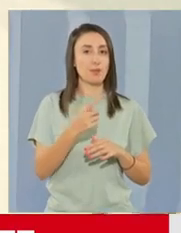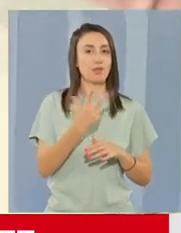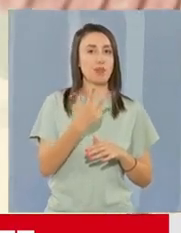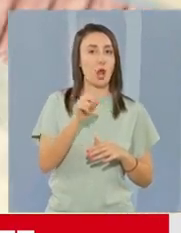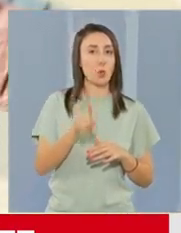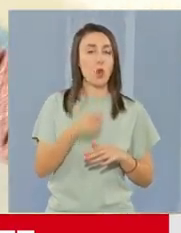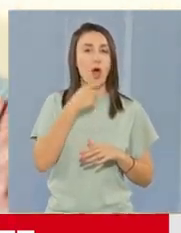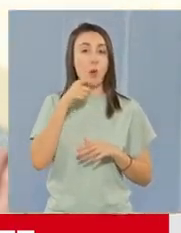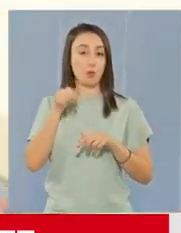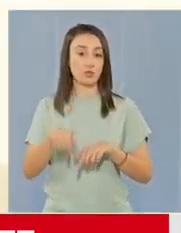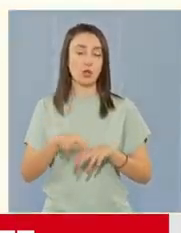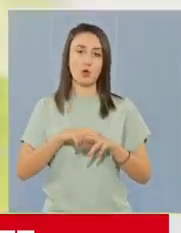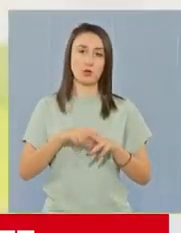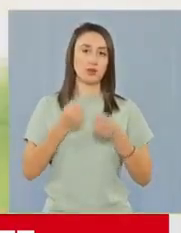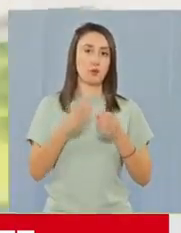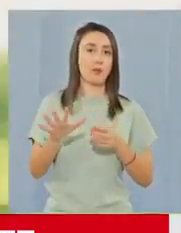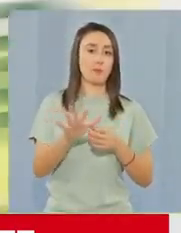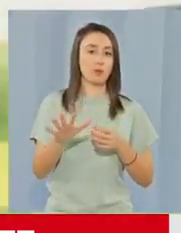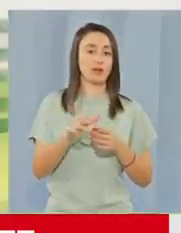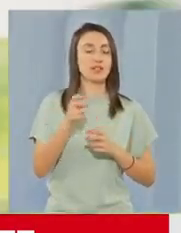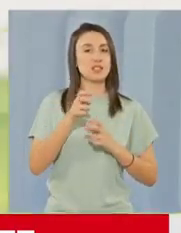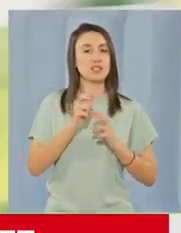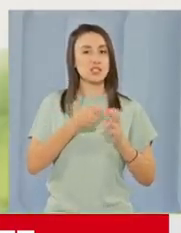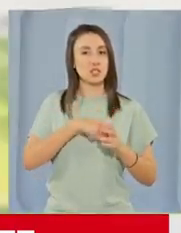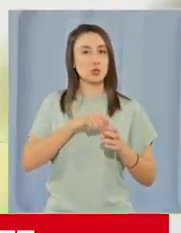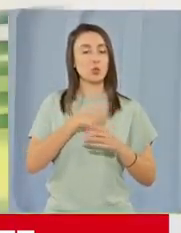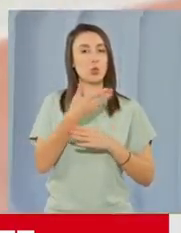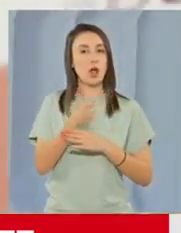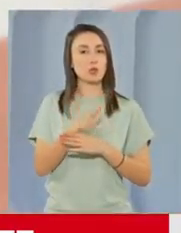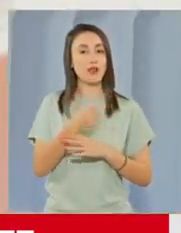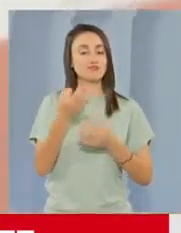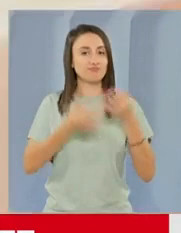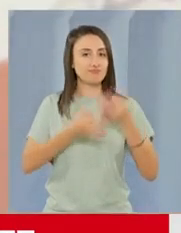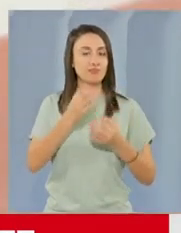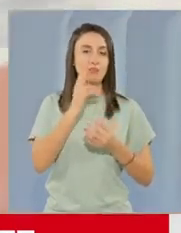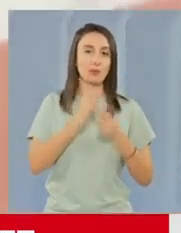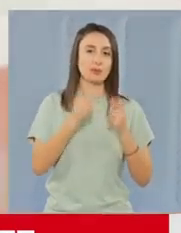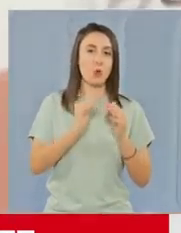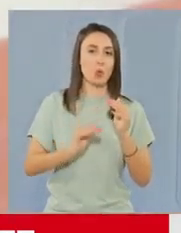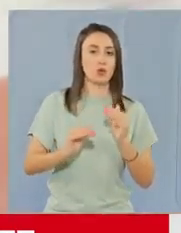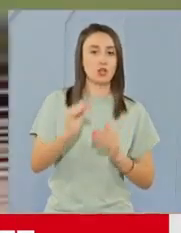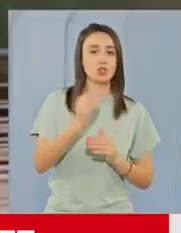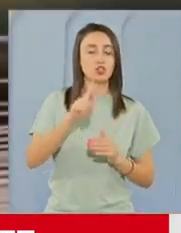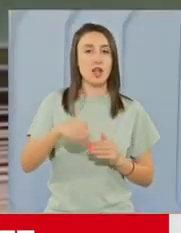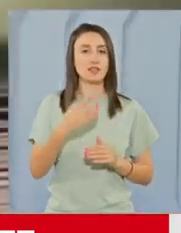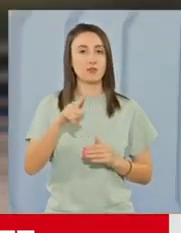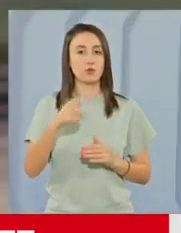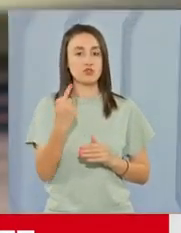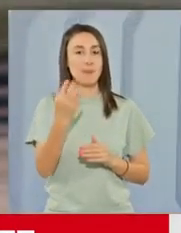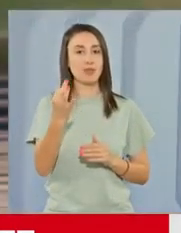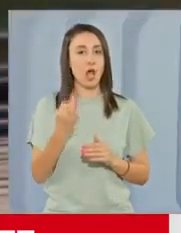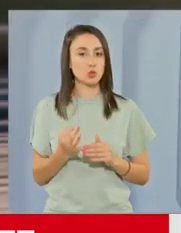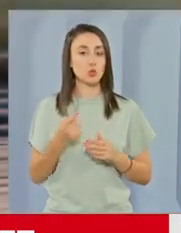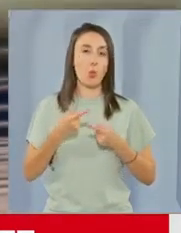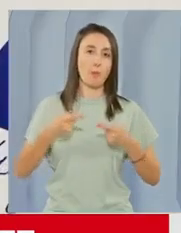trimestru din acest an. Potrivit datelor publicate de Institutul Național de Statistică, vorbim despre o creștere cu